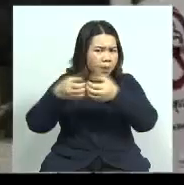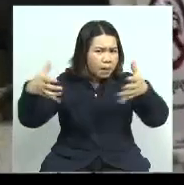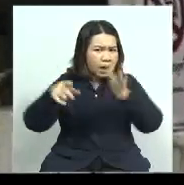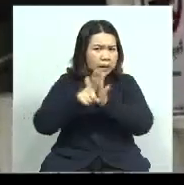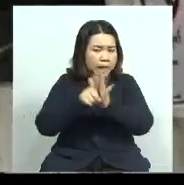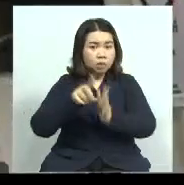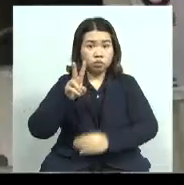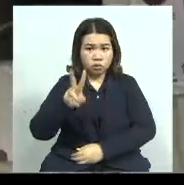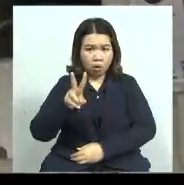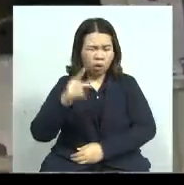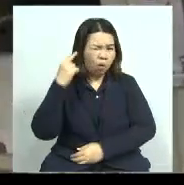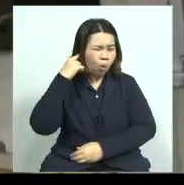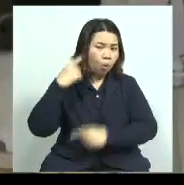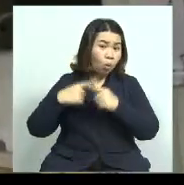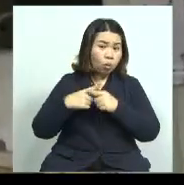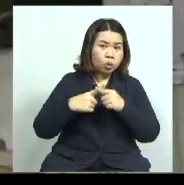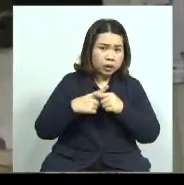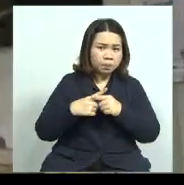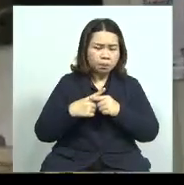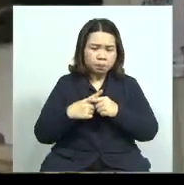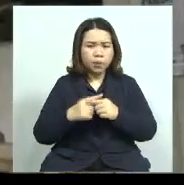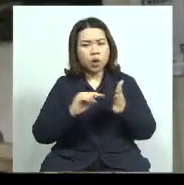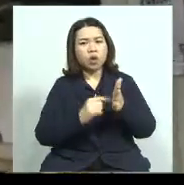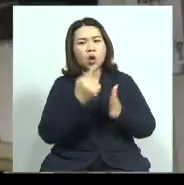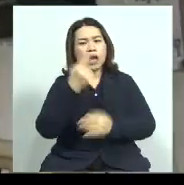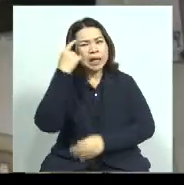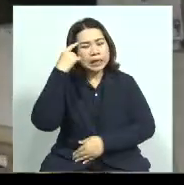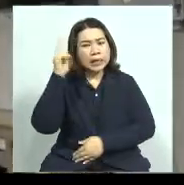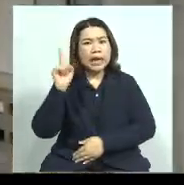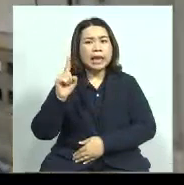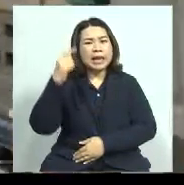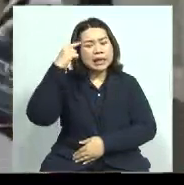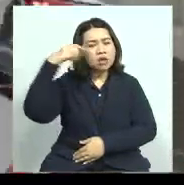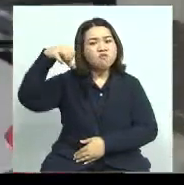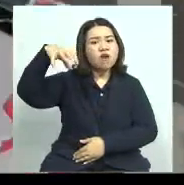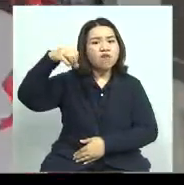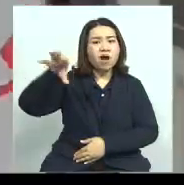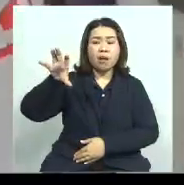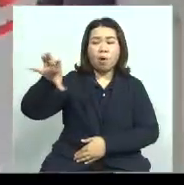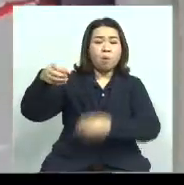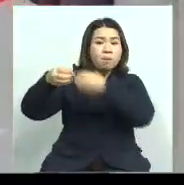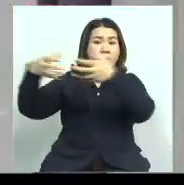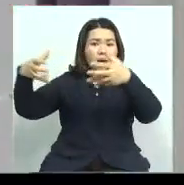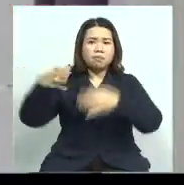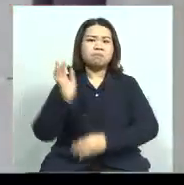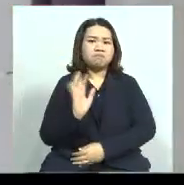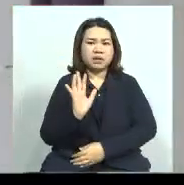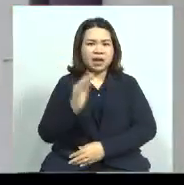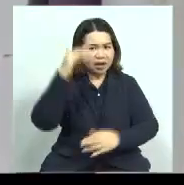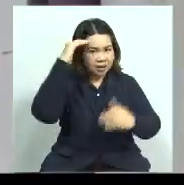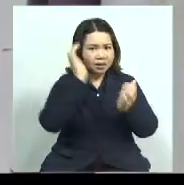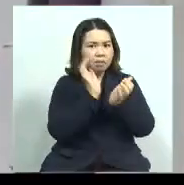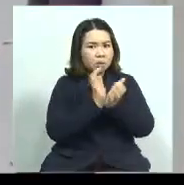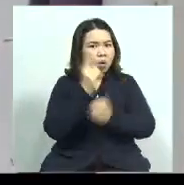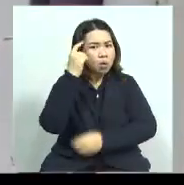ขึ้น2ครั้งจนหูอื้อค่ะตอนแรกเนี่ยเขาคิดว่าเป็นหม้อแปลงไฟฟ้าระเบิดแต่ว่ามาทราบจากตำรวจว่า